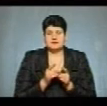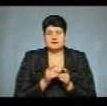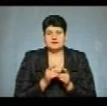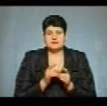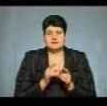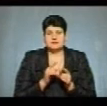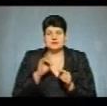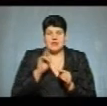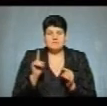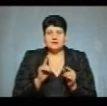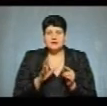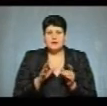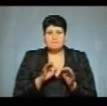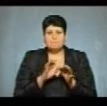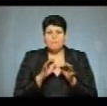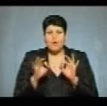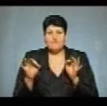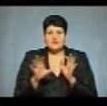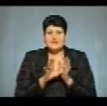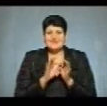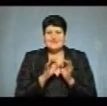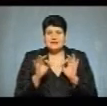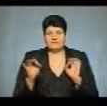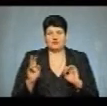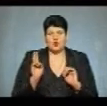проводів тролейбуса, мається на увазі,